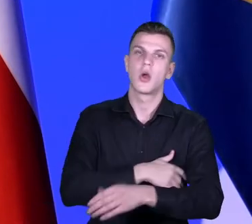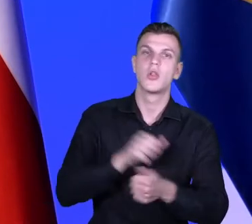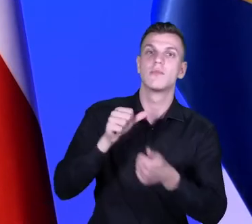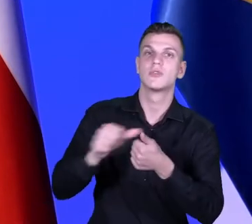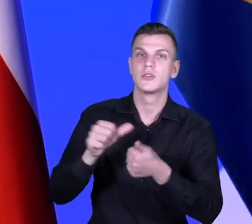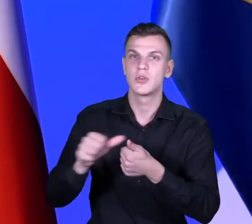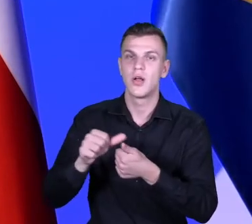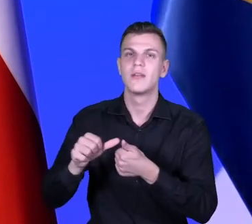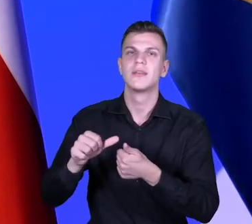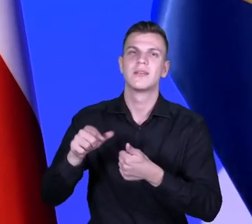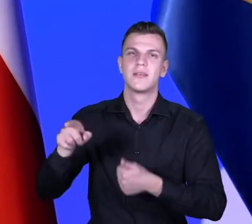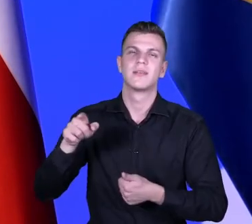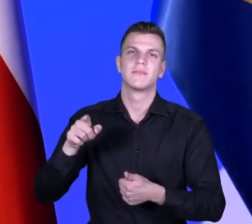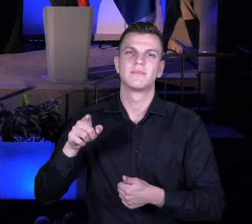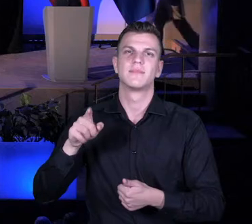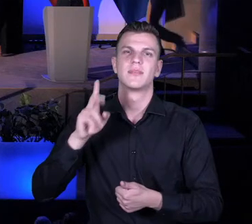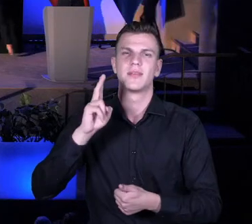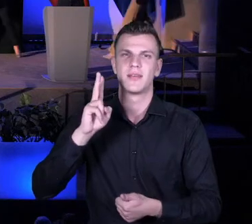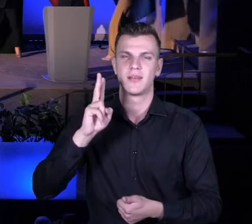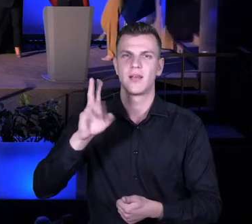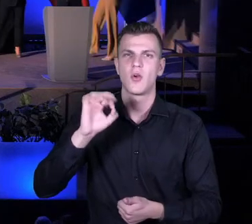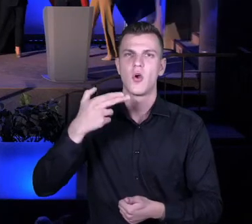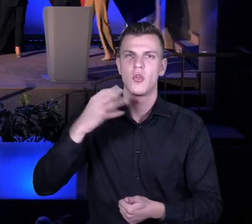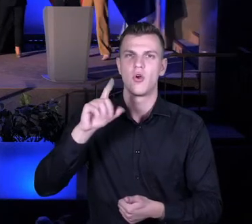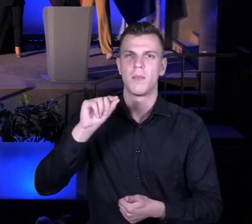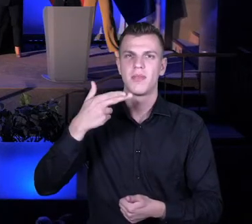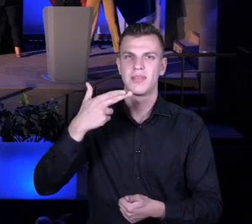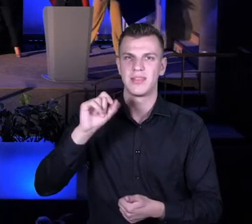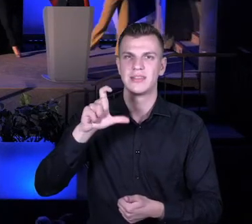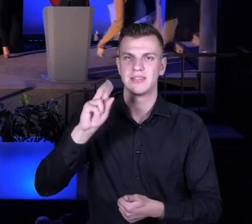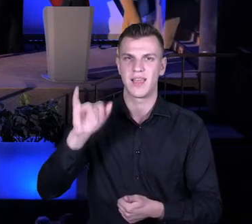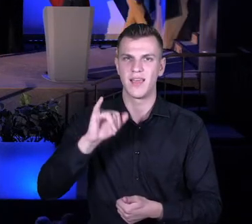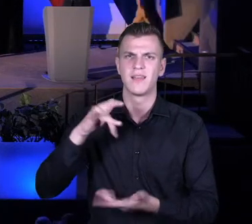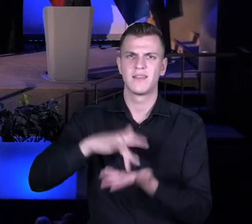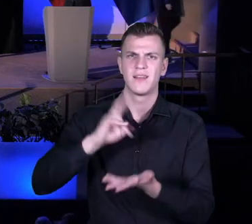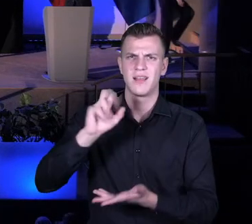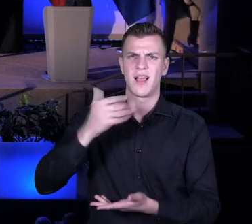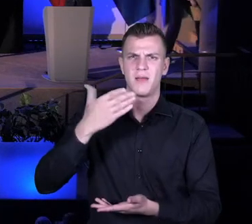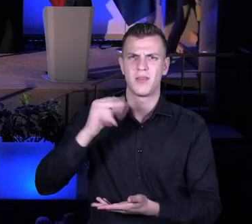Marii Konopnickiej w Kamienicy, województwo dolnośląskie.